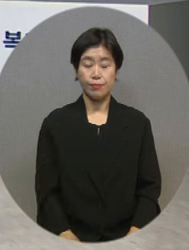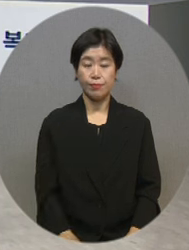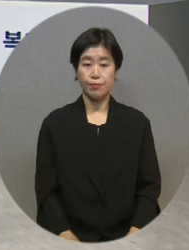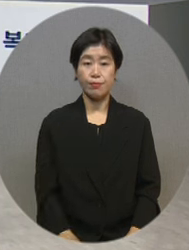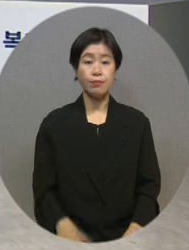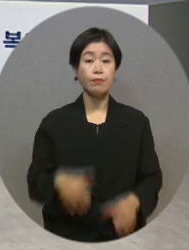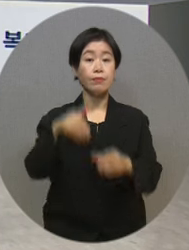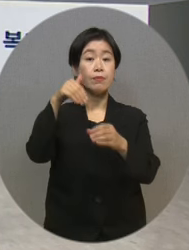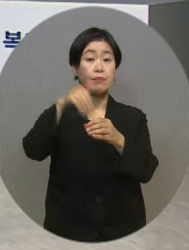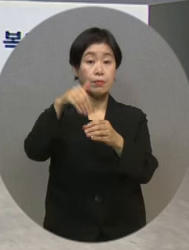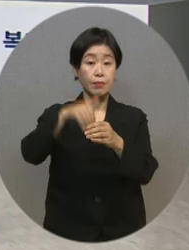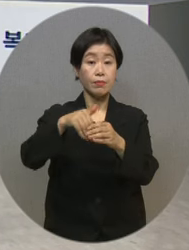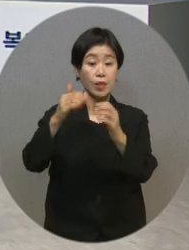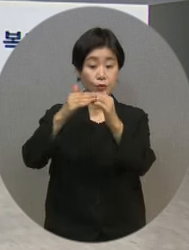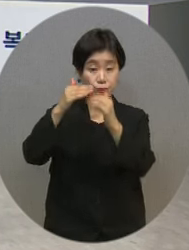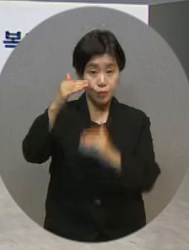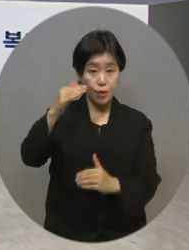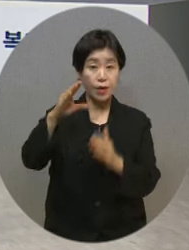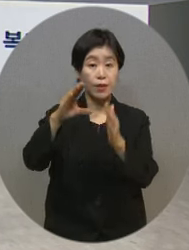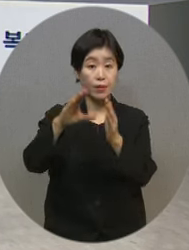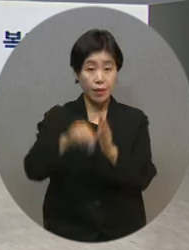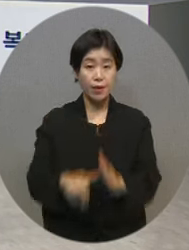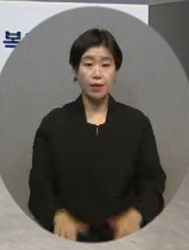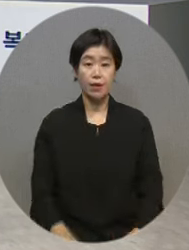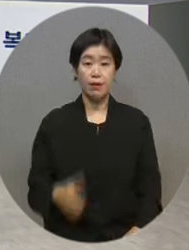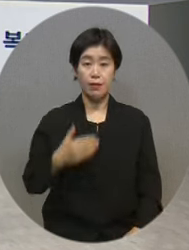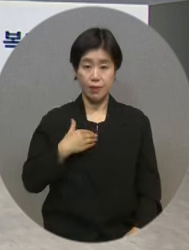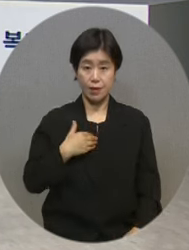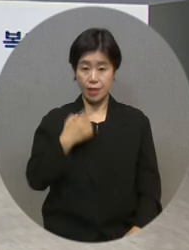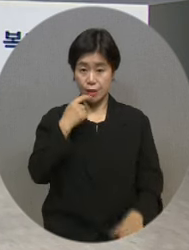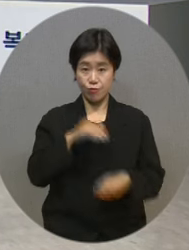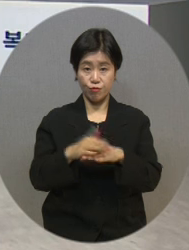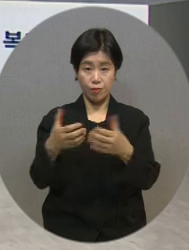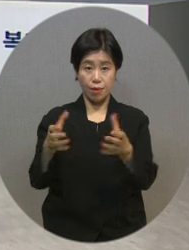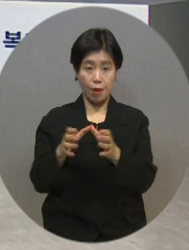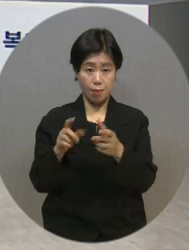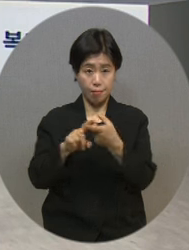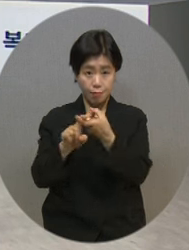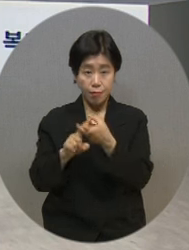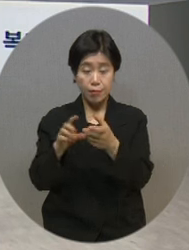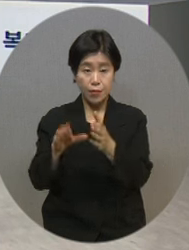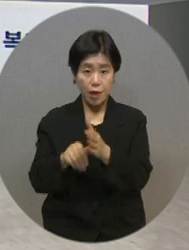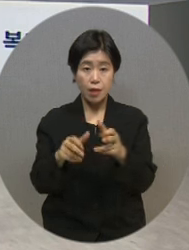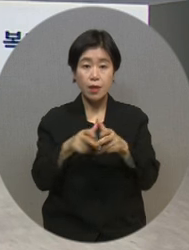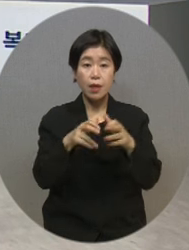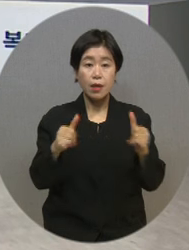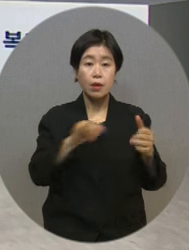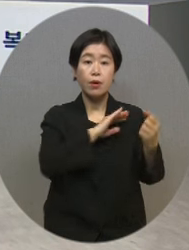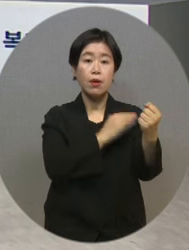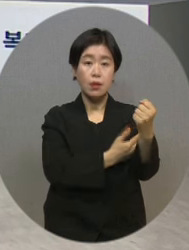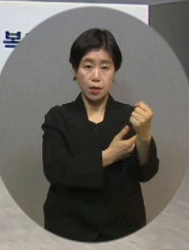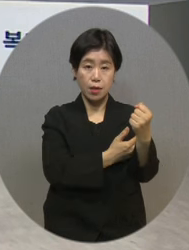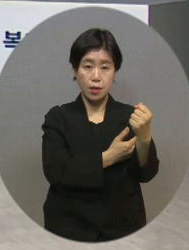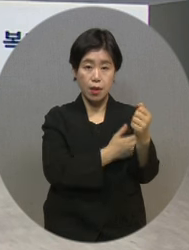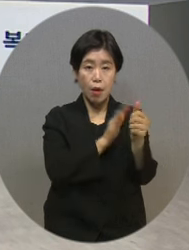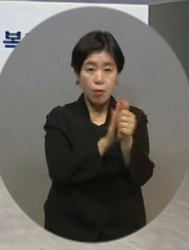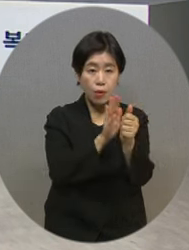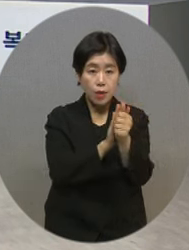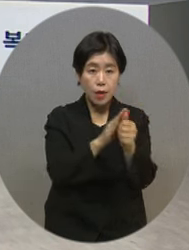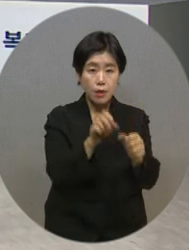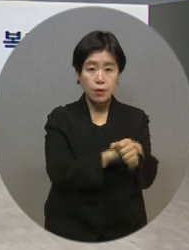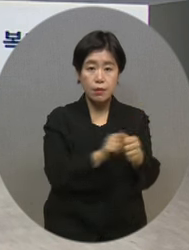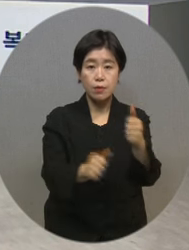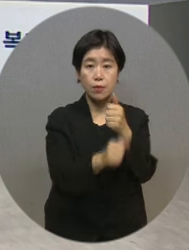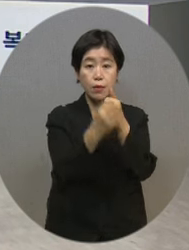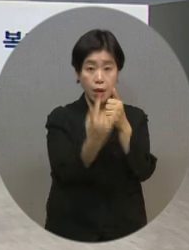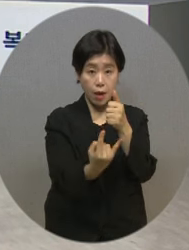이제 선거 과정에서도 제가 더불어민주연합에서 장애인 권리보장 특별위원회를 구성을 해서